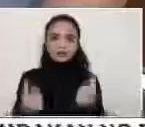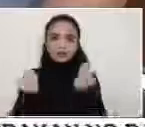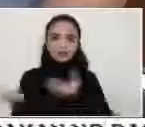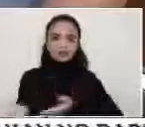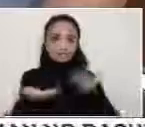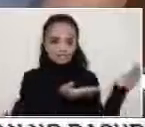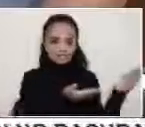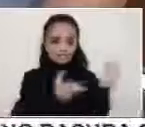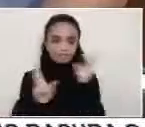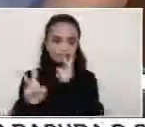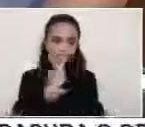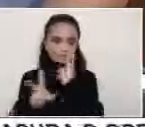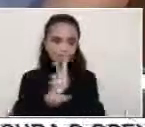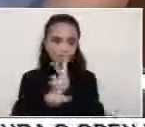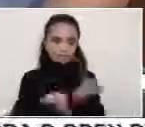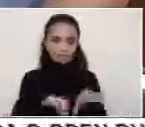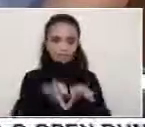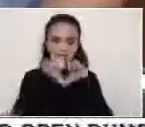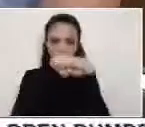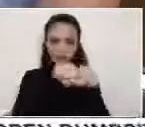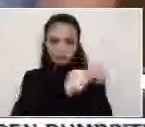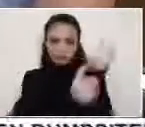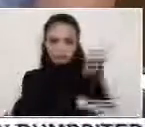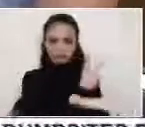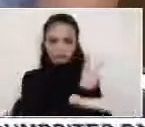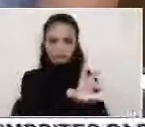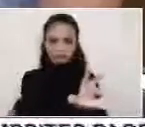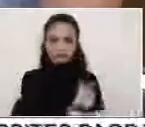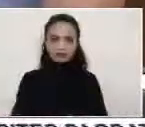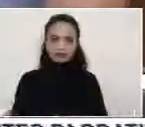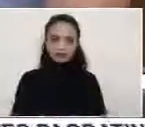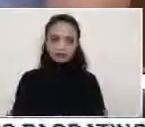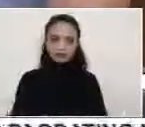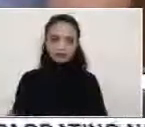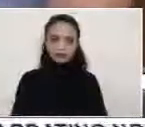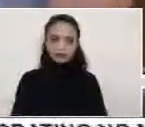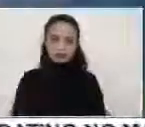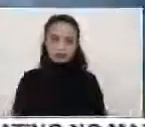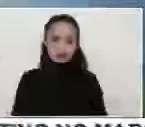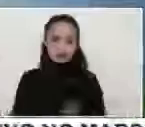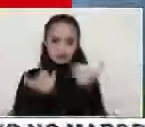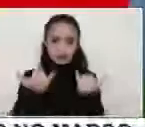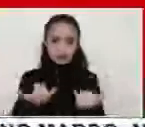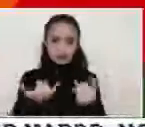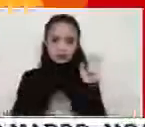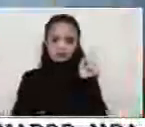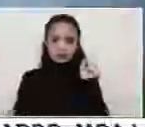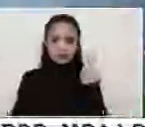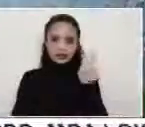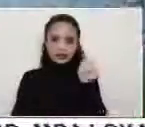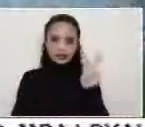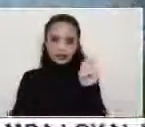sa Taguig City. Si Rod Lagusan sa detalye. Rise and shine, Rod!